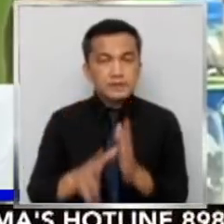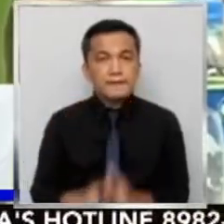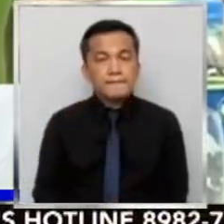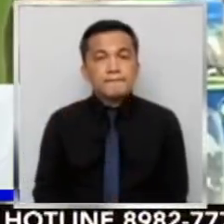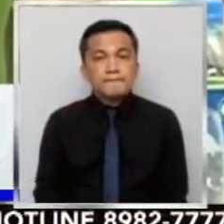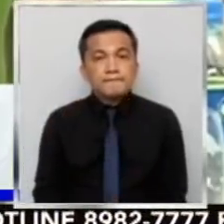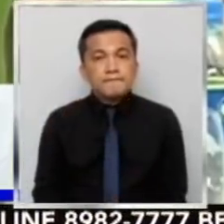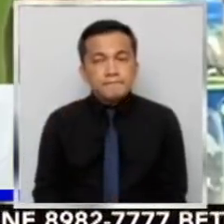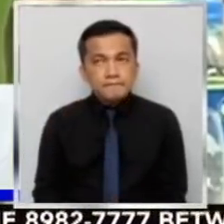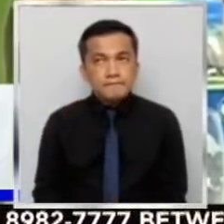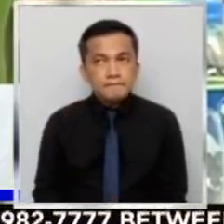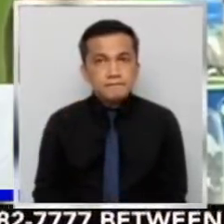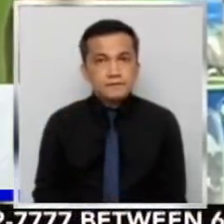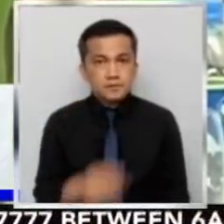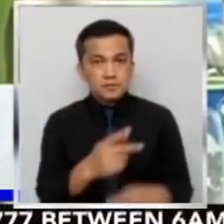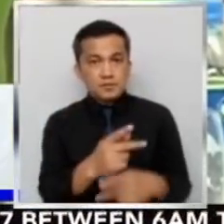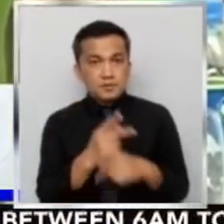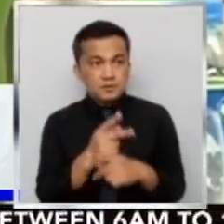protektahan naman niya yung